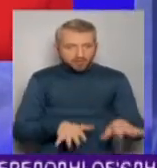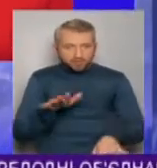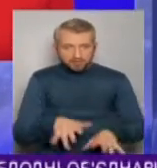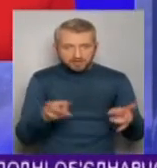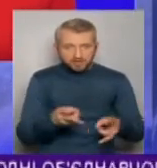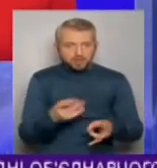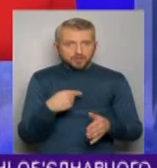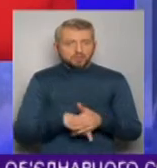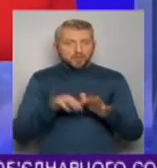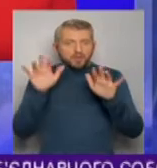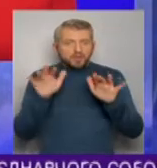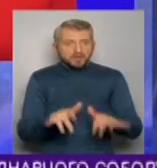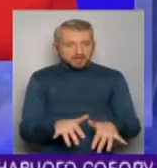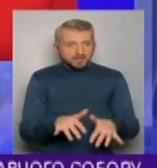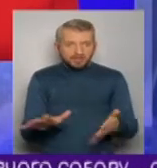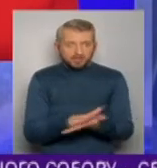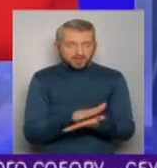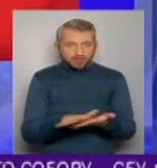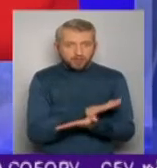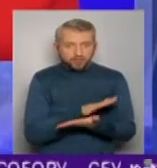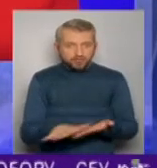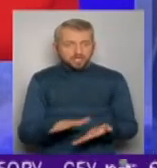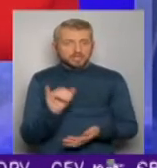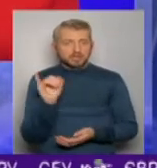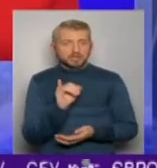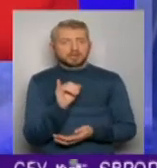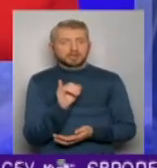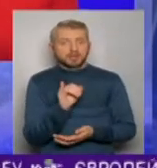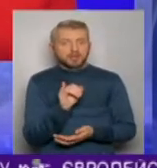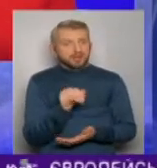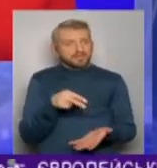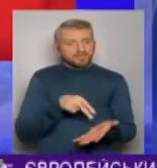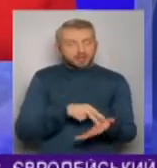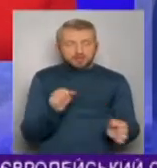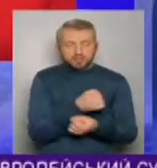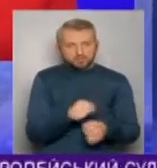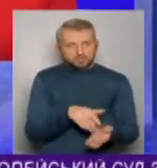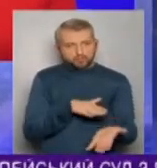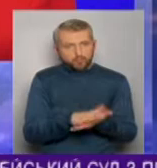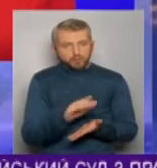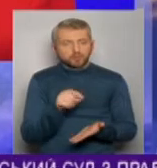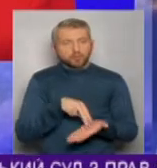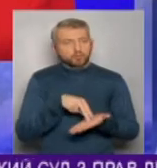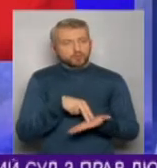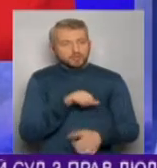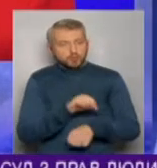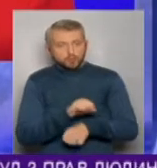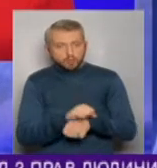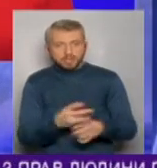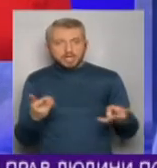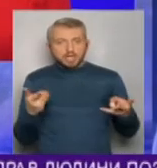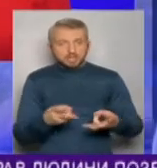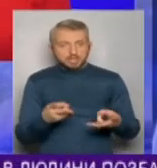саме сніг не прибраний і стати неможливо скользко. Щоб стояти на зупинці, саме треба